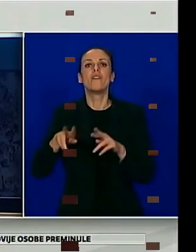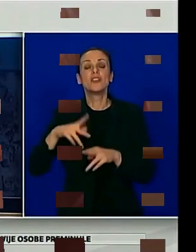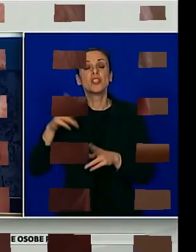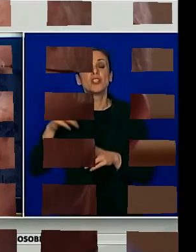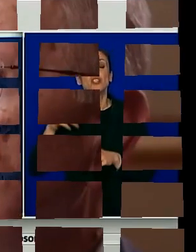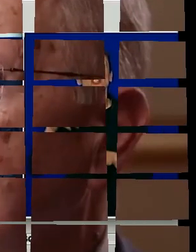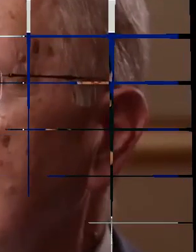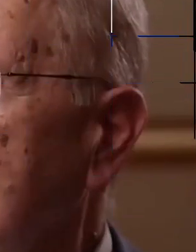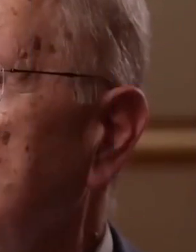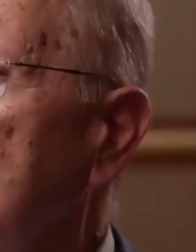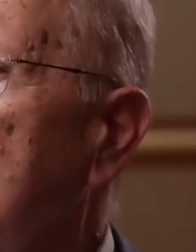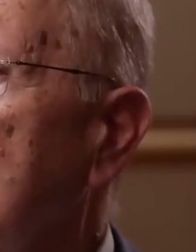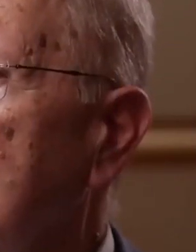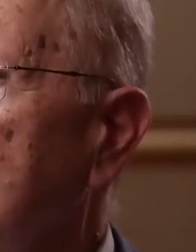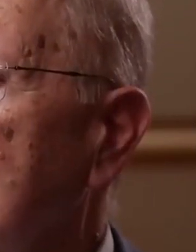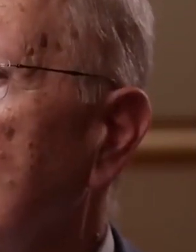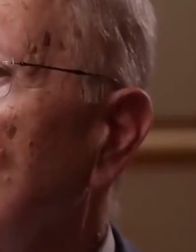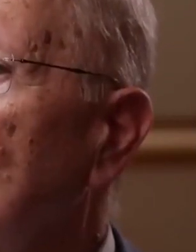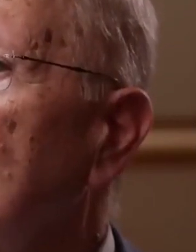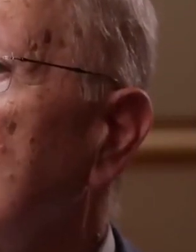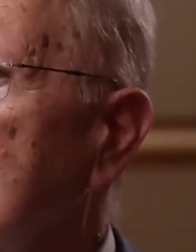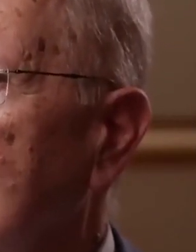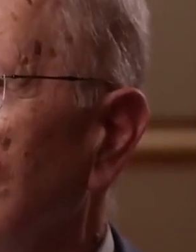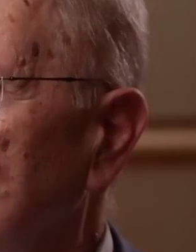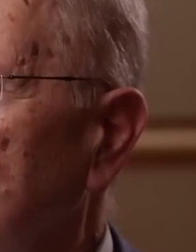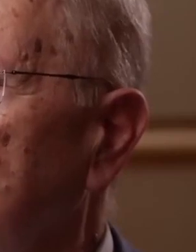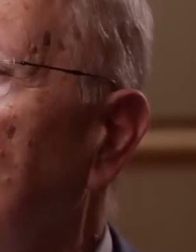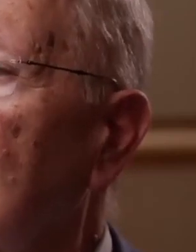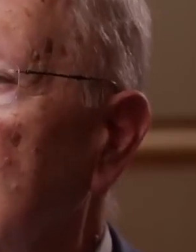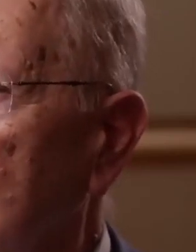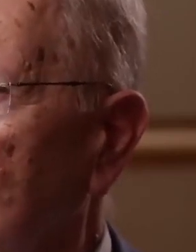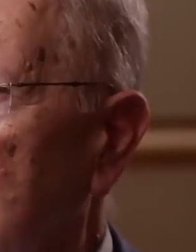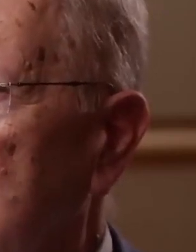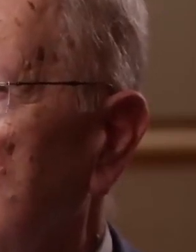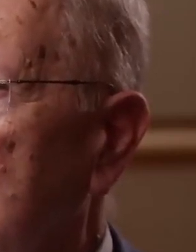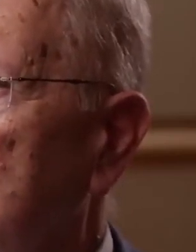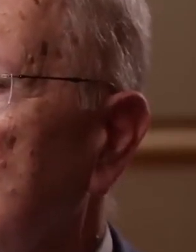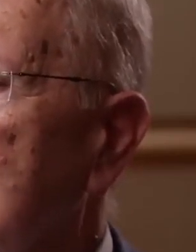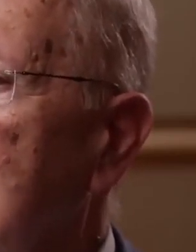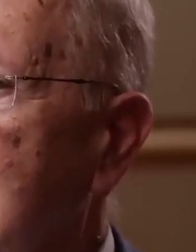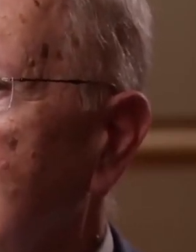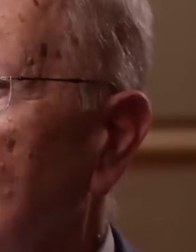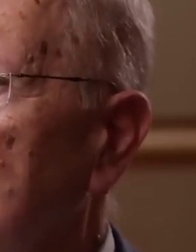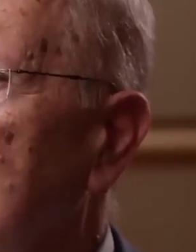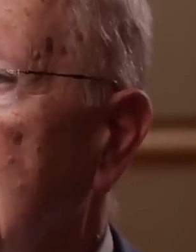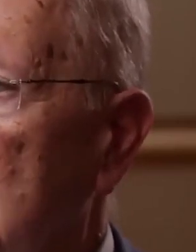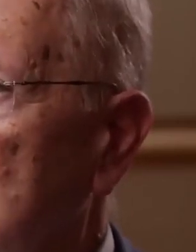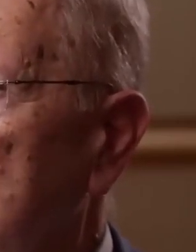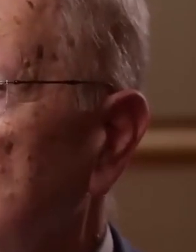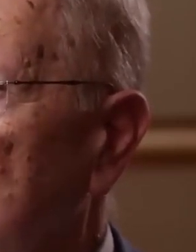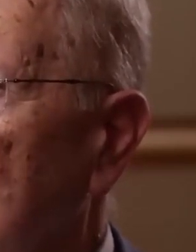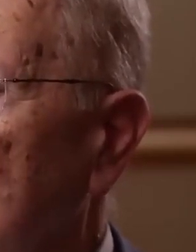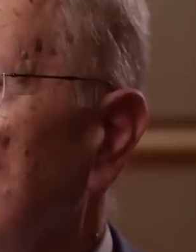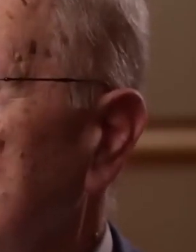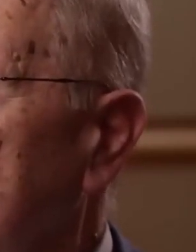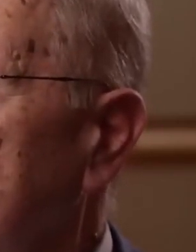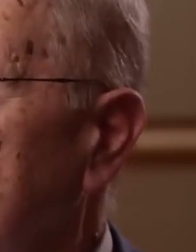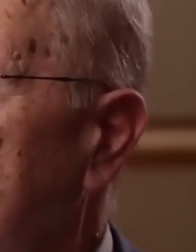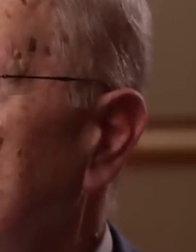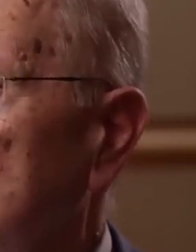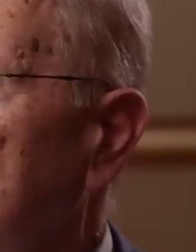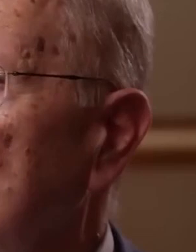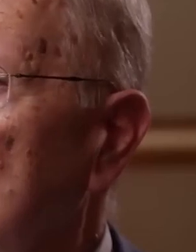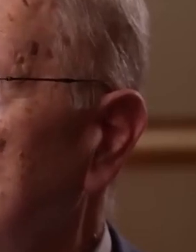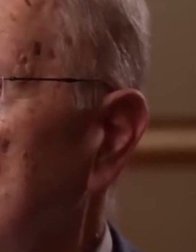jasna kao dan. Vlade pojedinih zemalja su također pokleknule pred najazdom laži, i kad